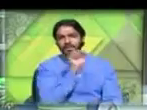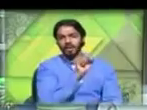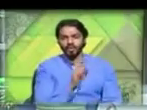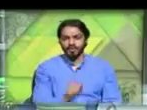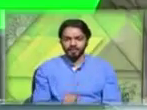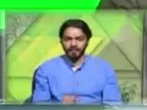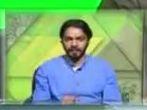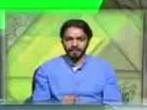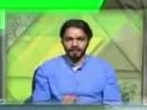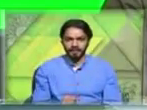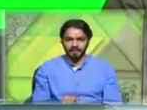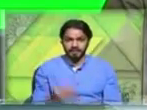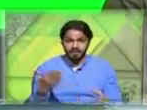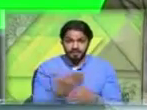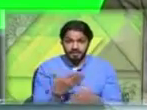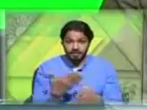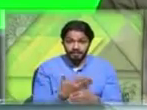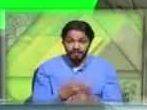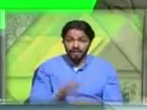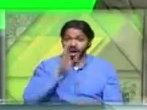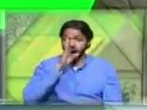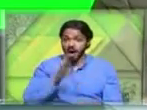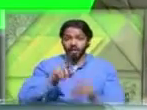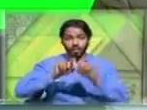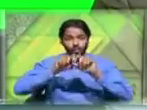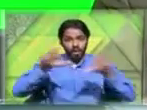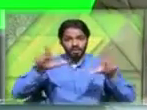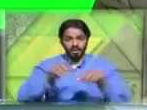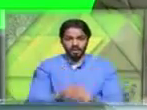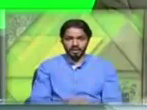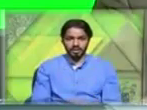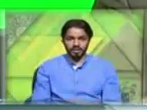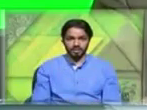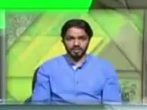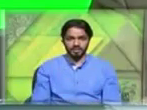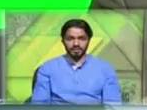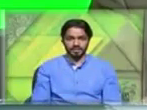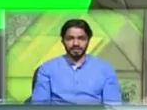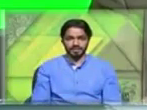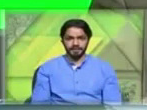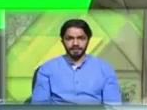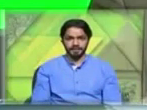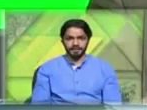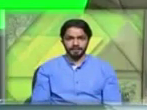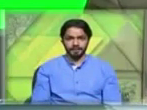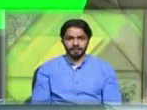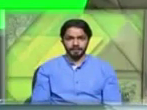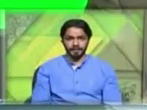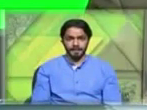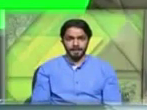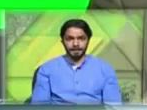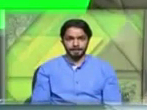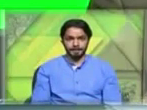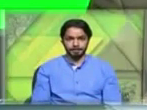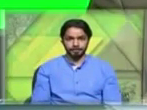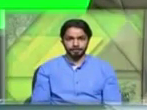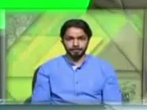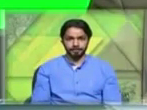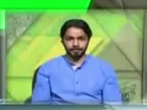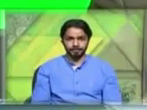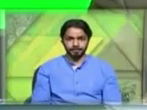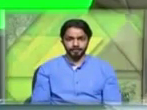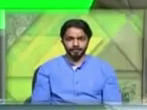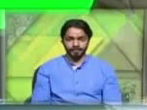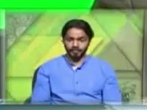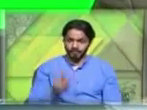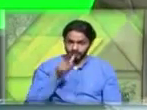فإن الحق لا يعرف بالرجال، لكن الرجال يعرفون بالحق. الرجال تموت. إذن التورع